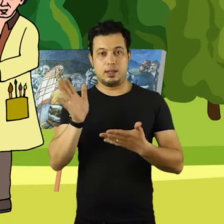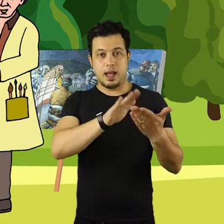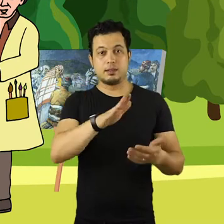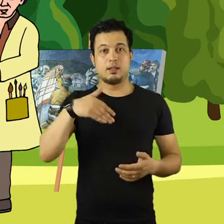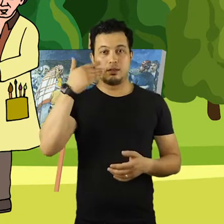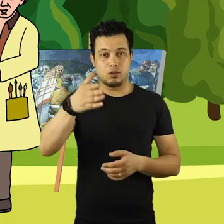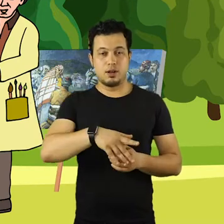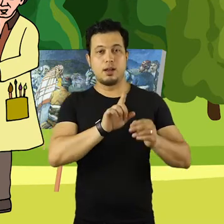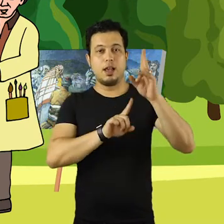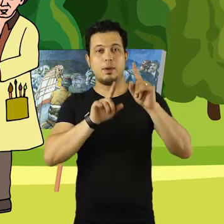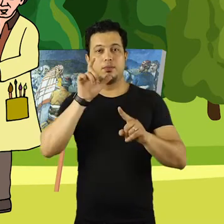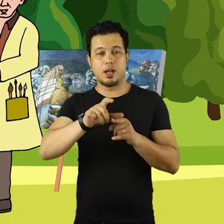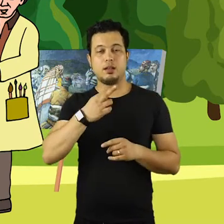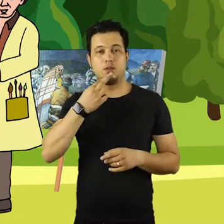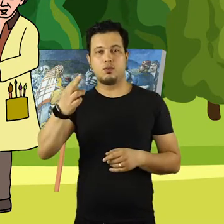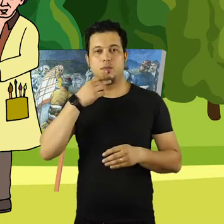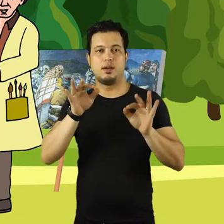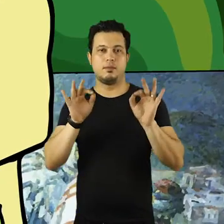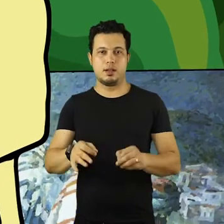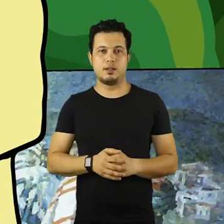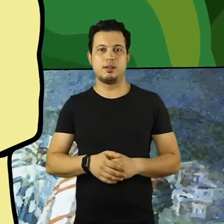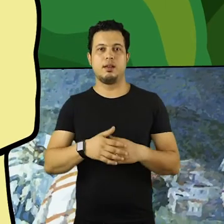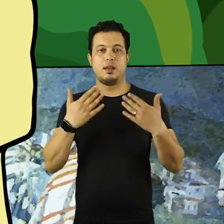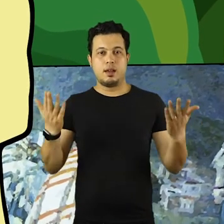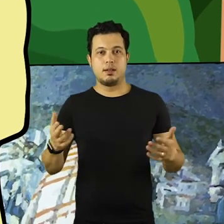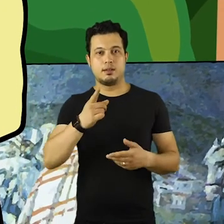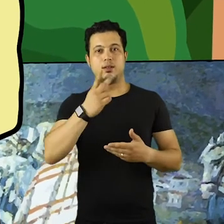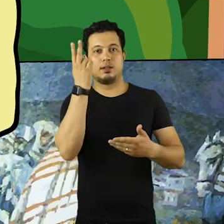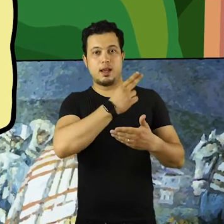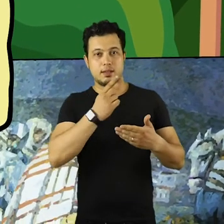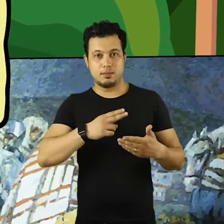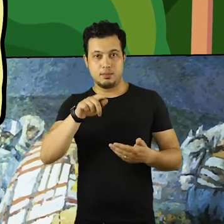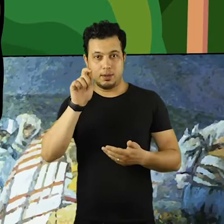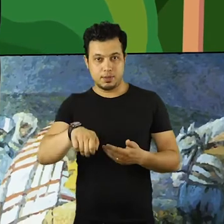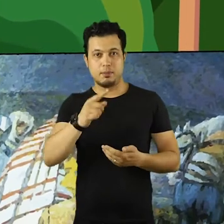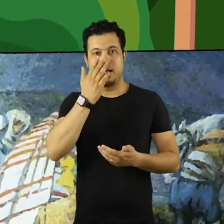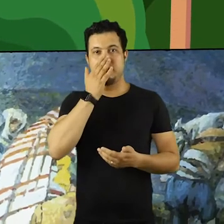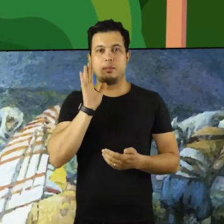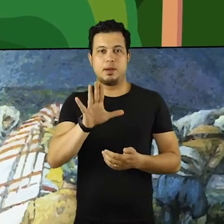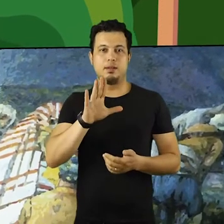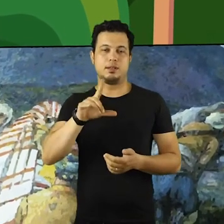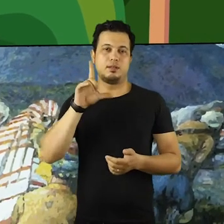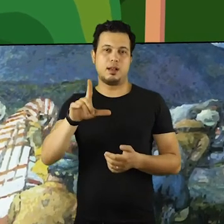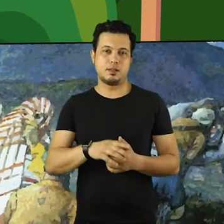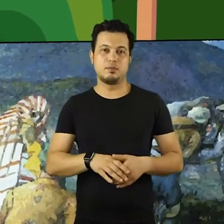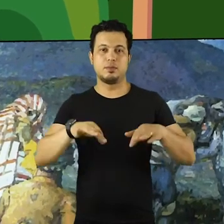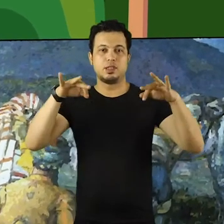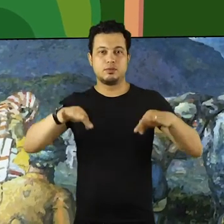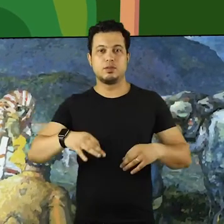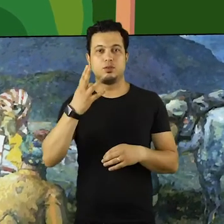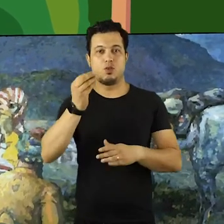gelmez İbrahim Çallı konuşmaya başladı. "Eğer resim yaptıracaksanız biraz beklemeniz gerek. Şu